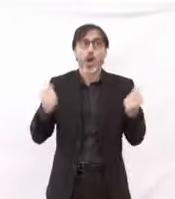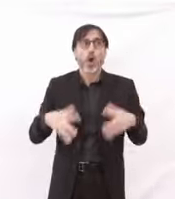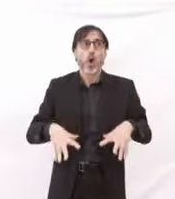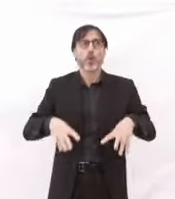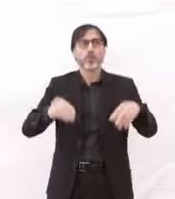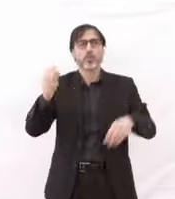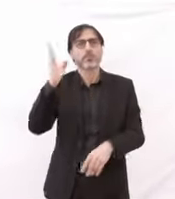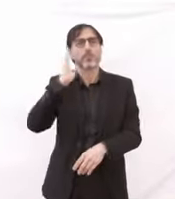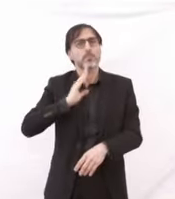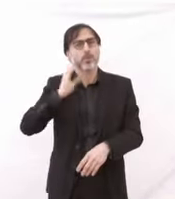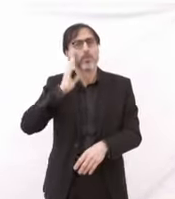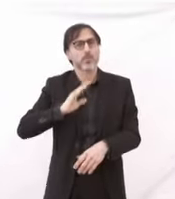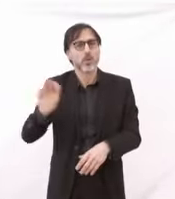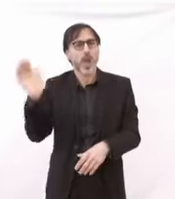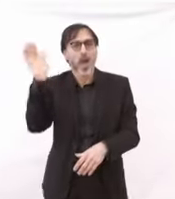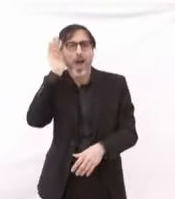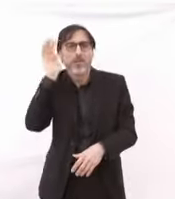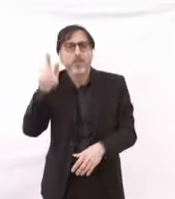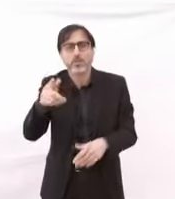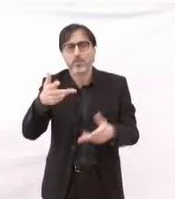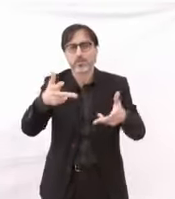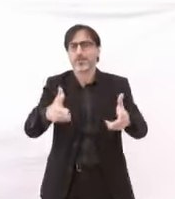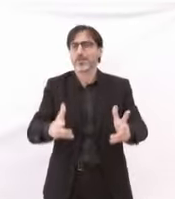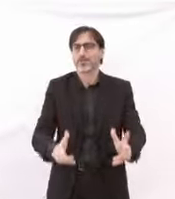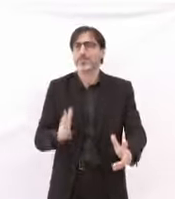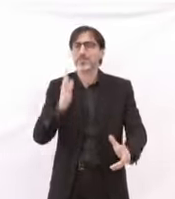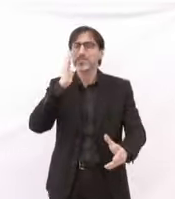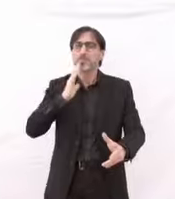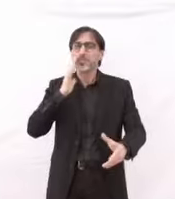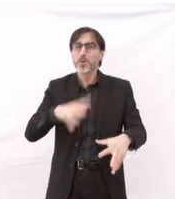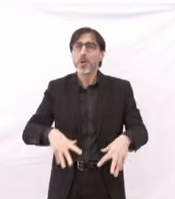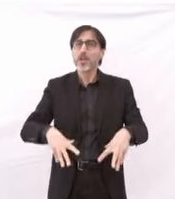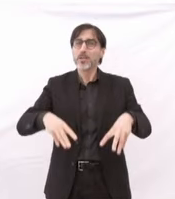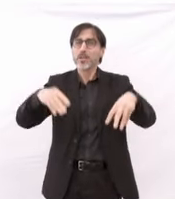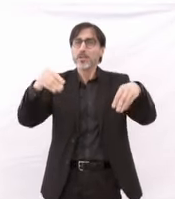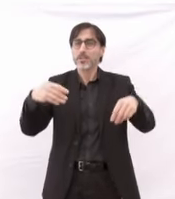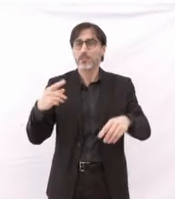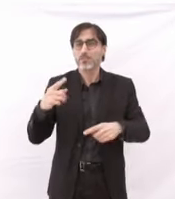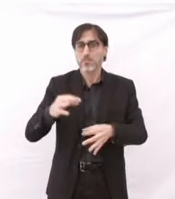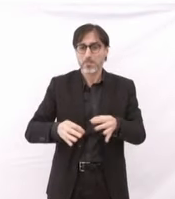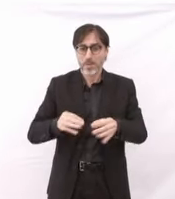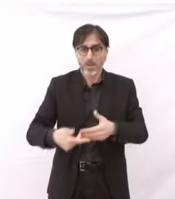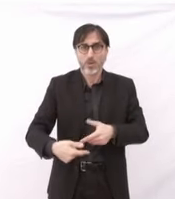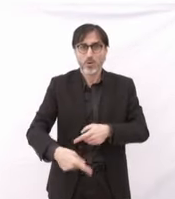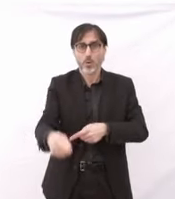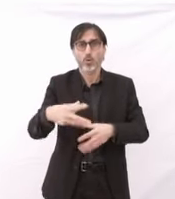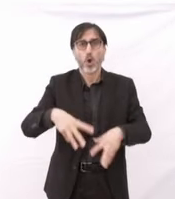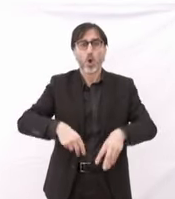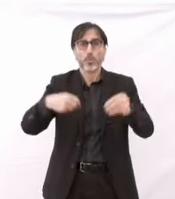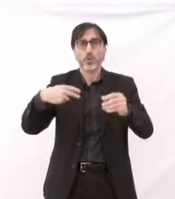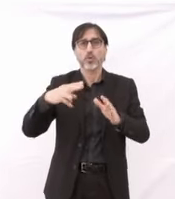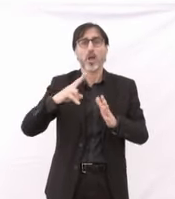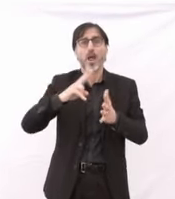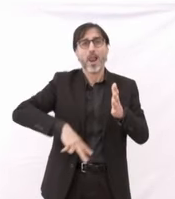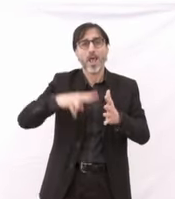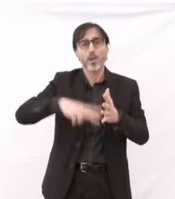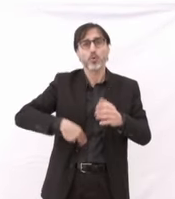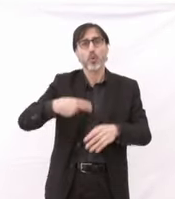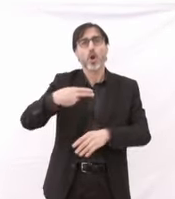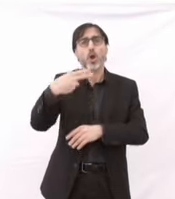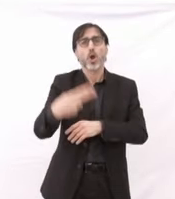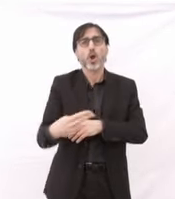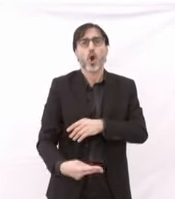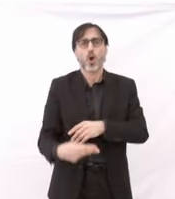per favore ascoltiamoci. La manifestazione è iniziata, tra pochi minuti comincia la lettura dei nomi delle vittime